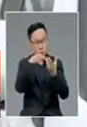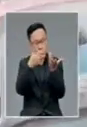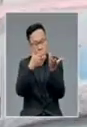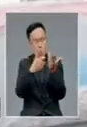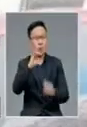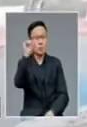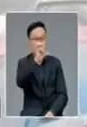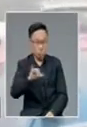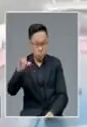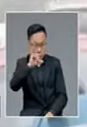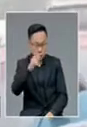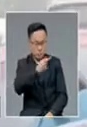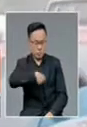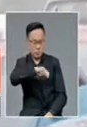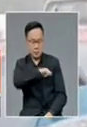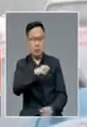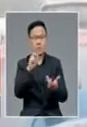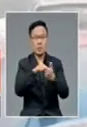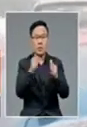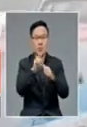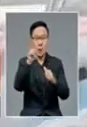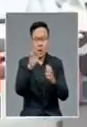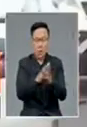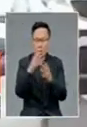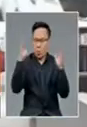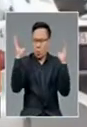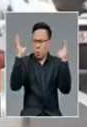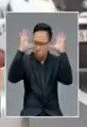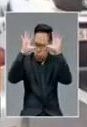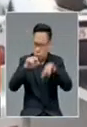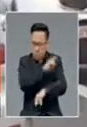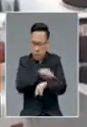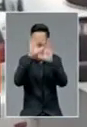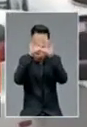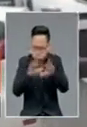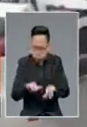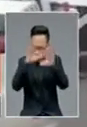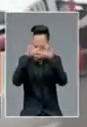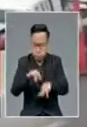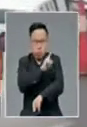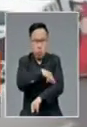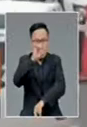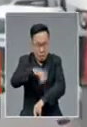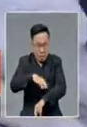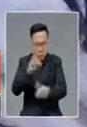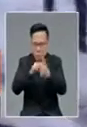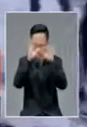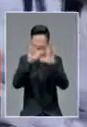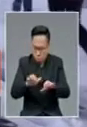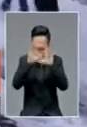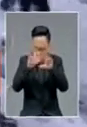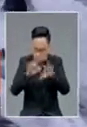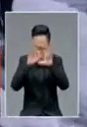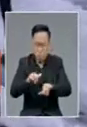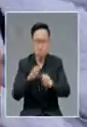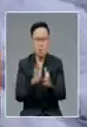จัดมีรายงานว่าประชาชนจำนวนหลายพันคนติดอยู่บนทางหลวงสาย AP6 ที่อยู่ในกรุงมาดริดเนื่องจากหิมะเนี่ยมันตกหนักรถก็เลยไม่ส